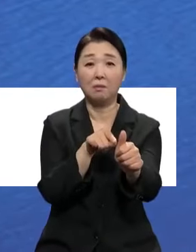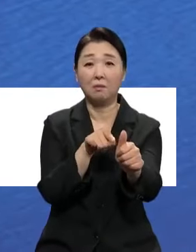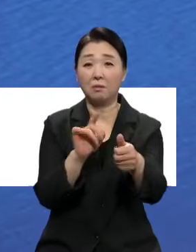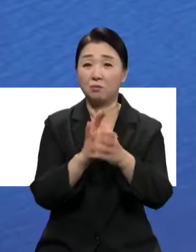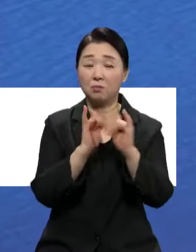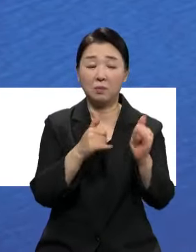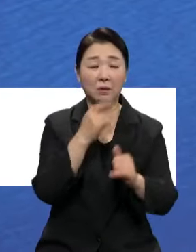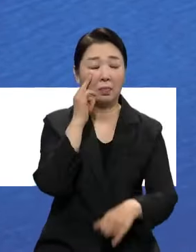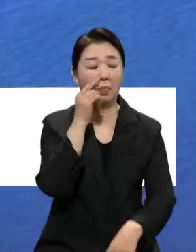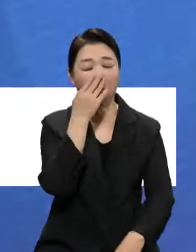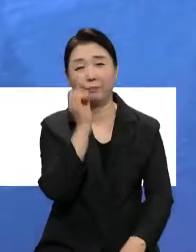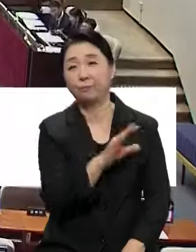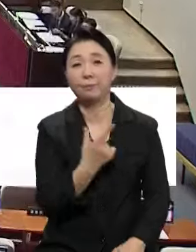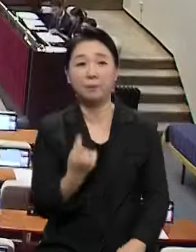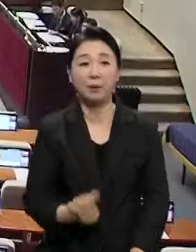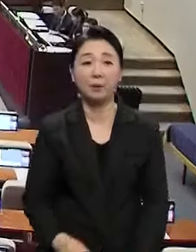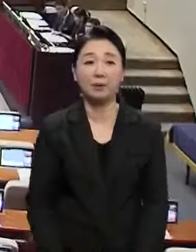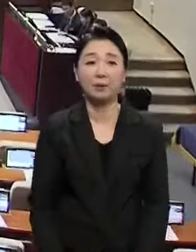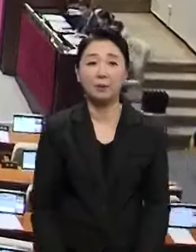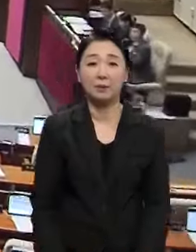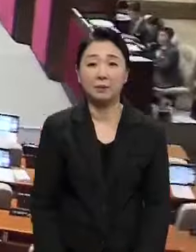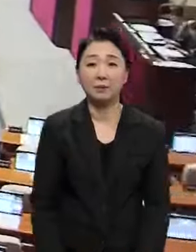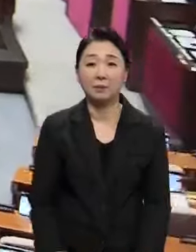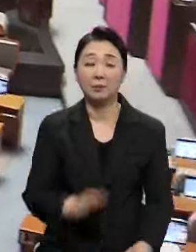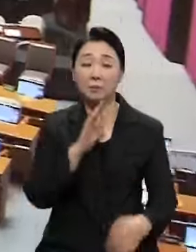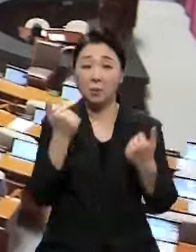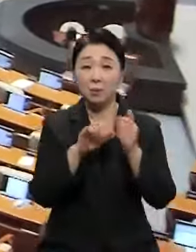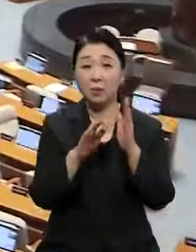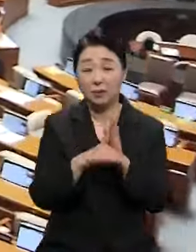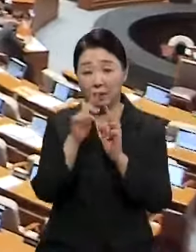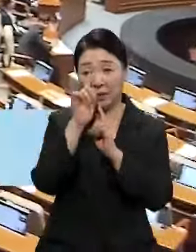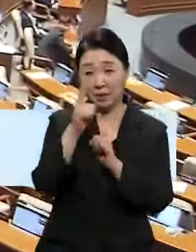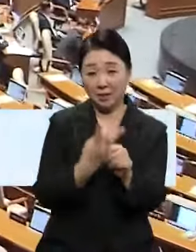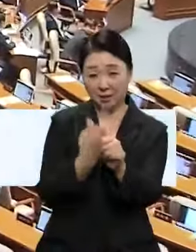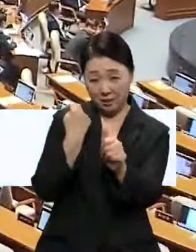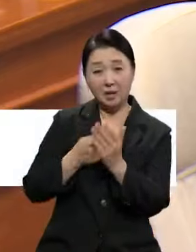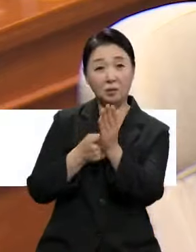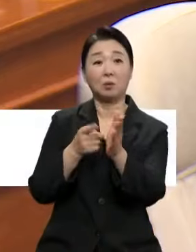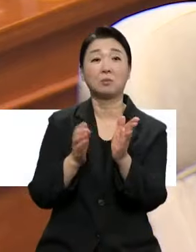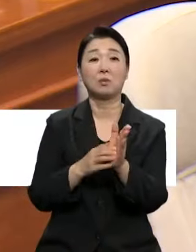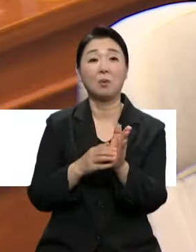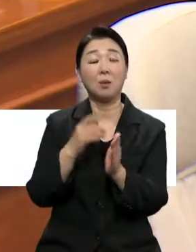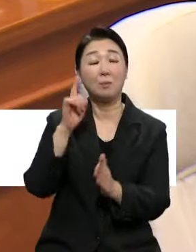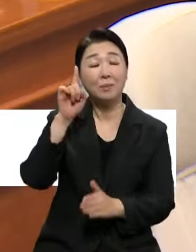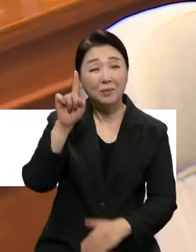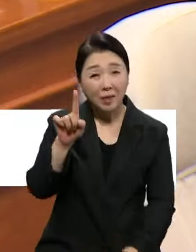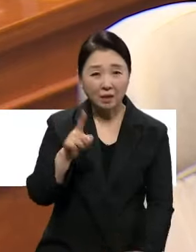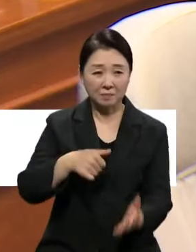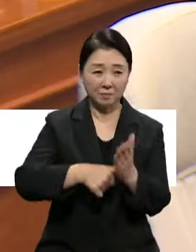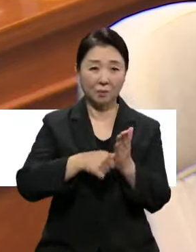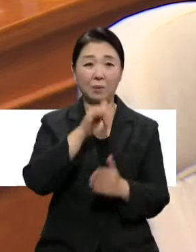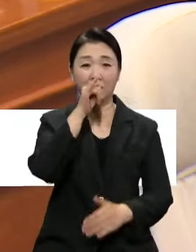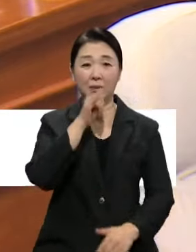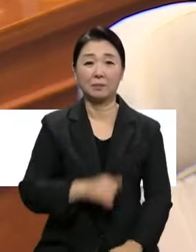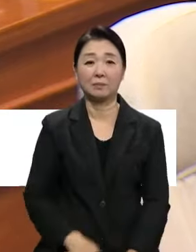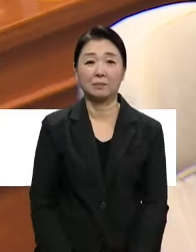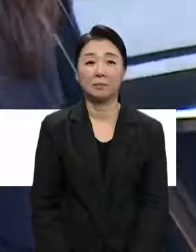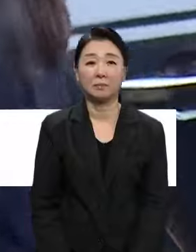국민을 우롱하는 일입니다. 오늘 본회의에 이른바 이진숙 탄핵안을 접수하고 이르면 내일 표결이 이루어질